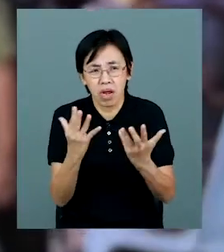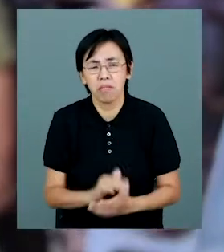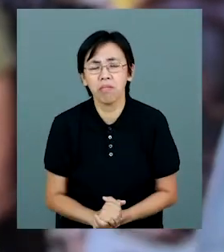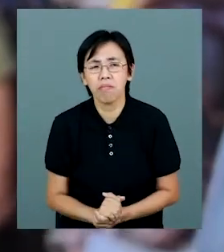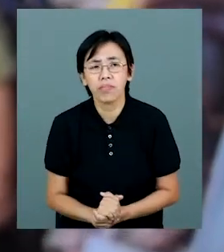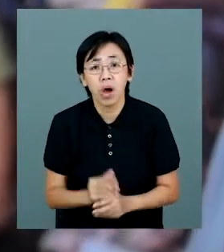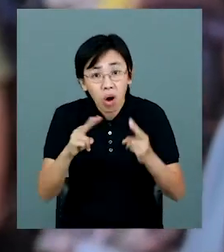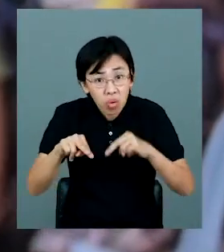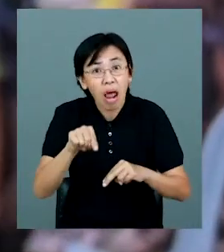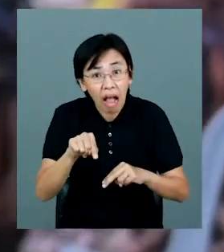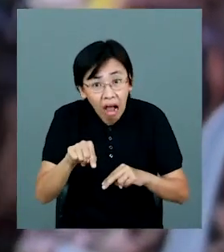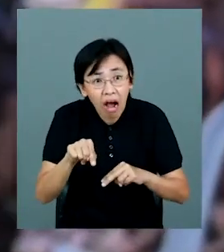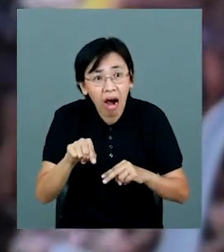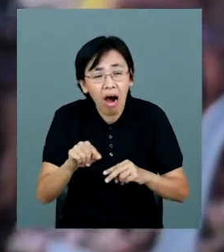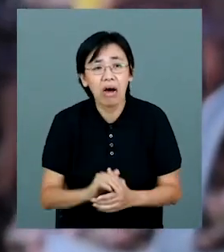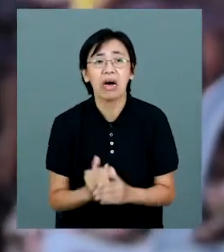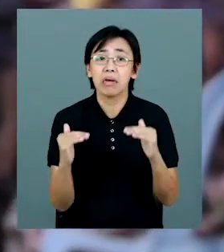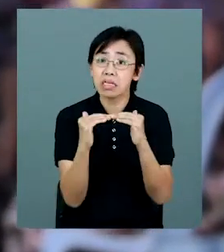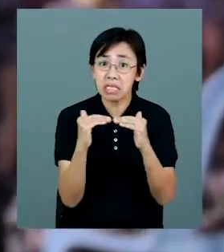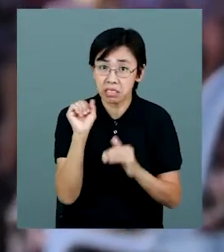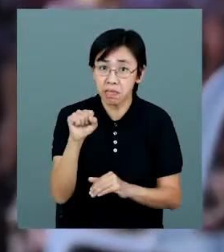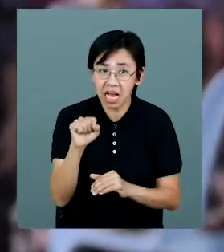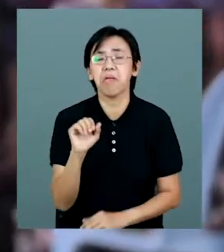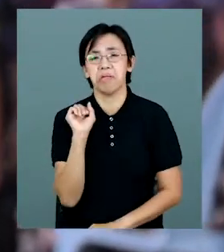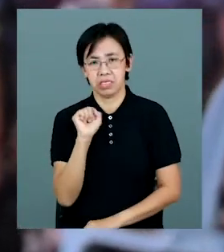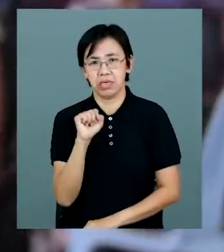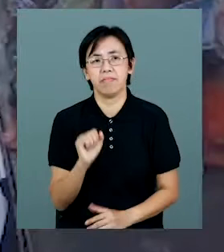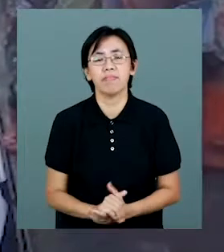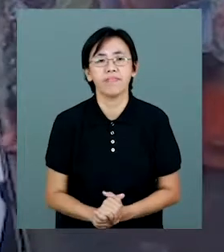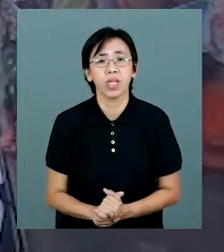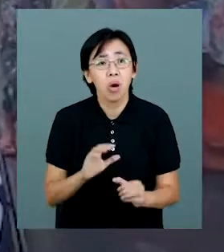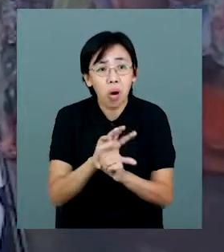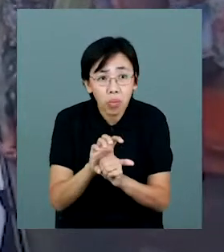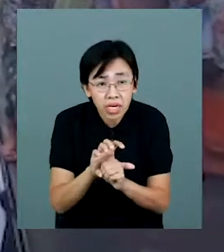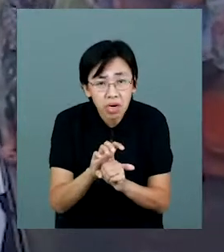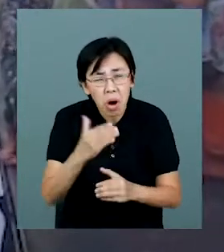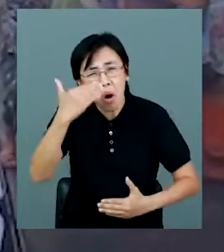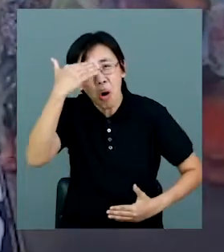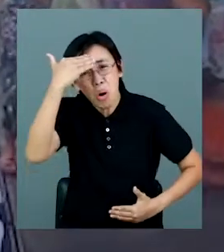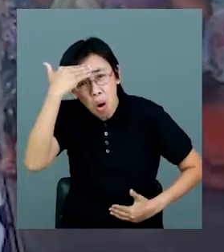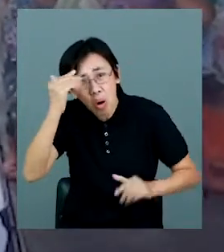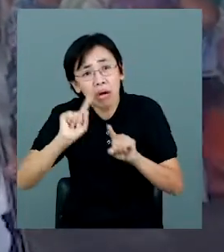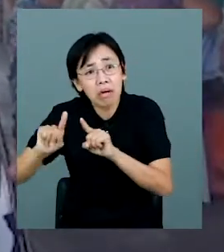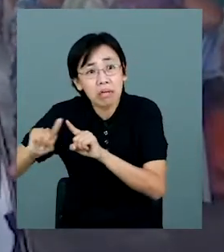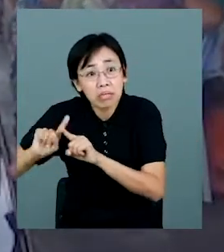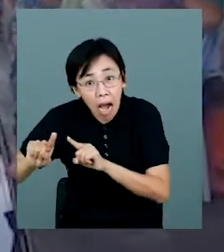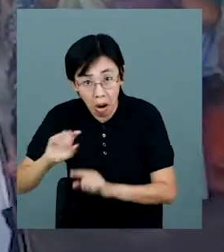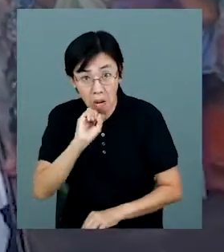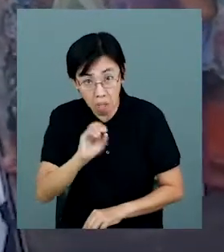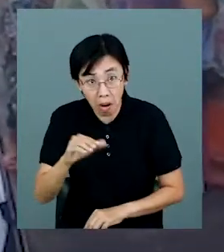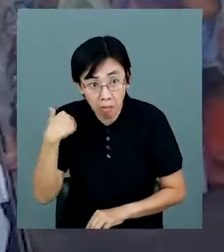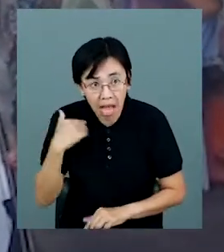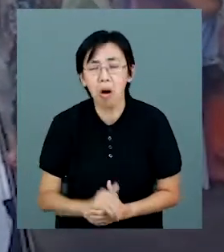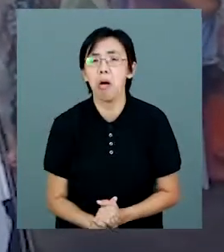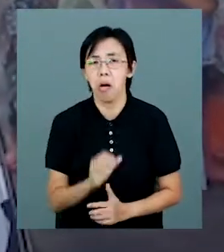ะ ดูแลเรื่องพวกนี้ด้วยเร ื่ องสิทธิ์เรื่องอะไรพวกนี้ด้วยใช่ไหมคร ับ โควิดเรื่องของโรคต่างๆนี่เอามาบอก